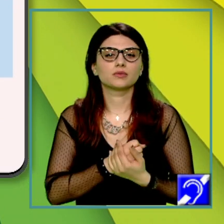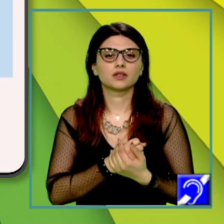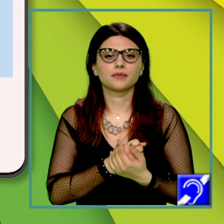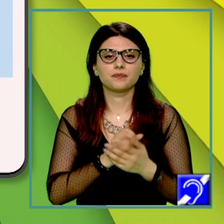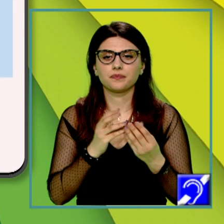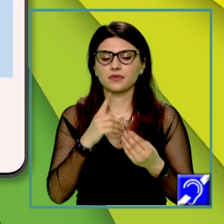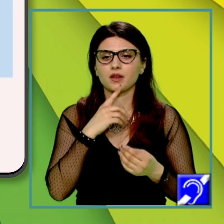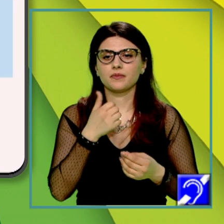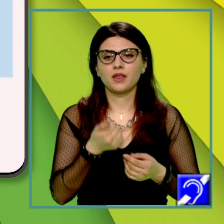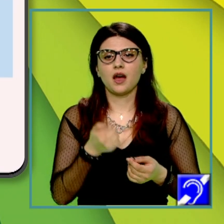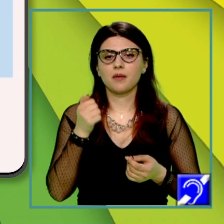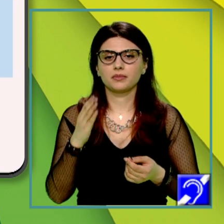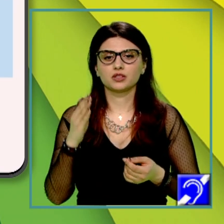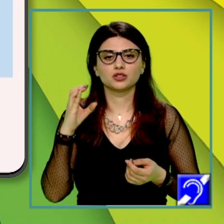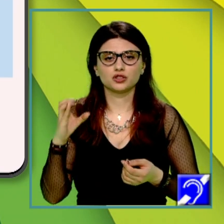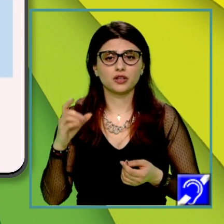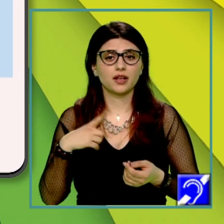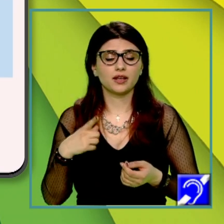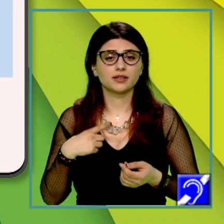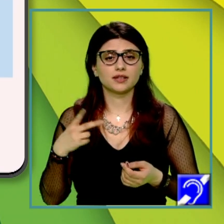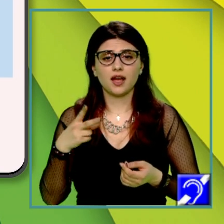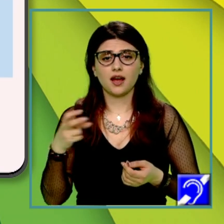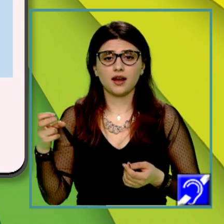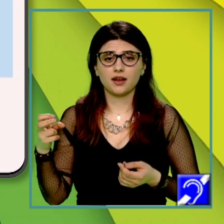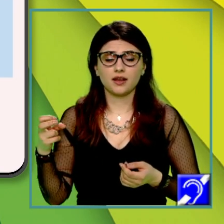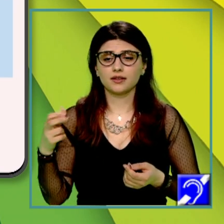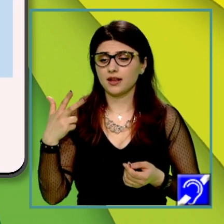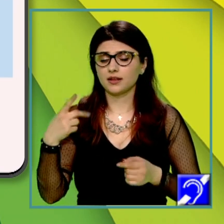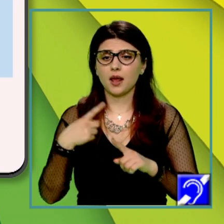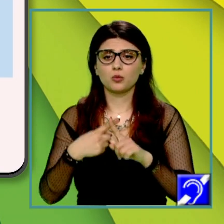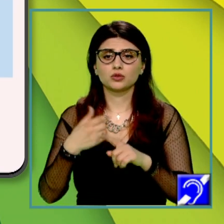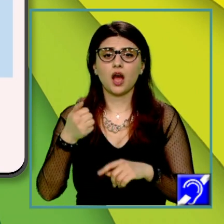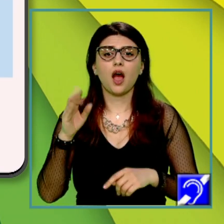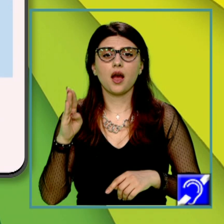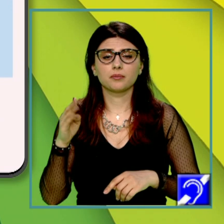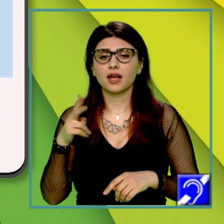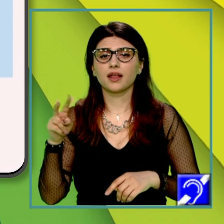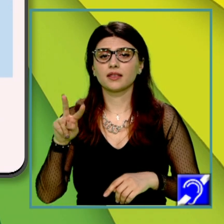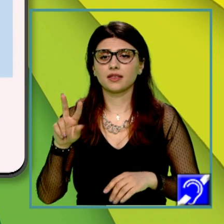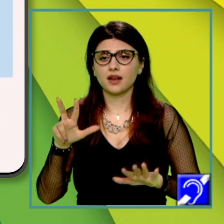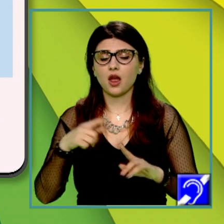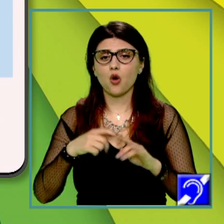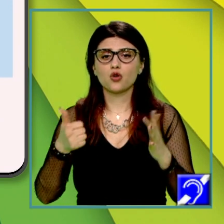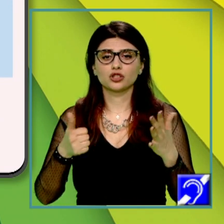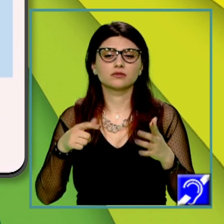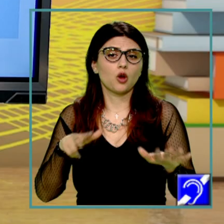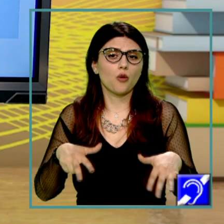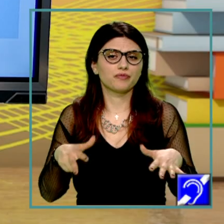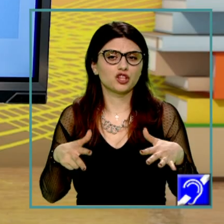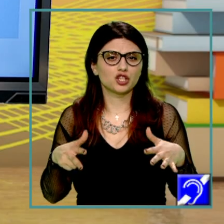triunghiului echilateral egal cu 3 înmulțit cu ab egal cu 18